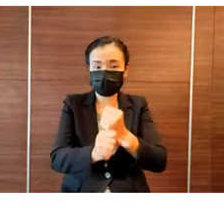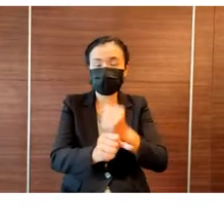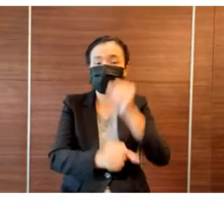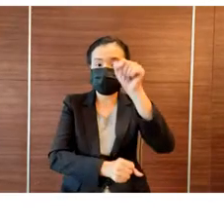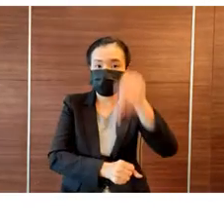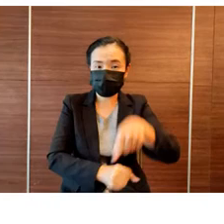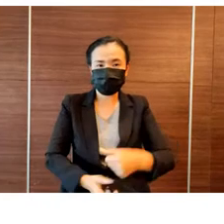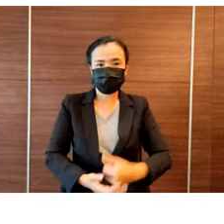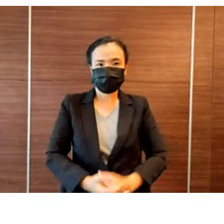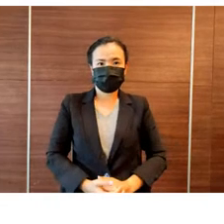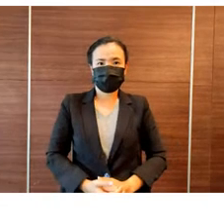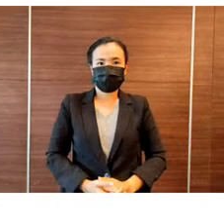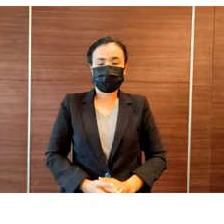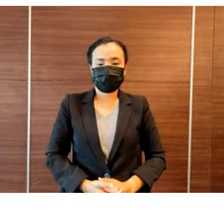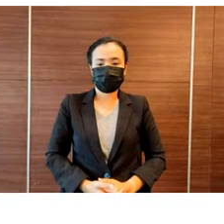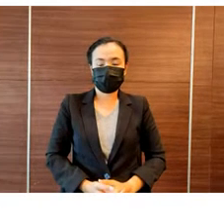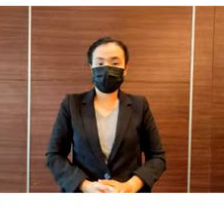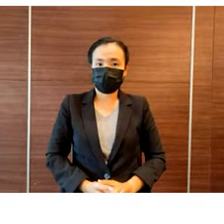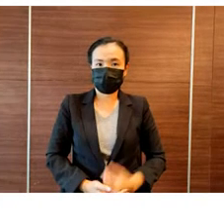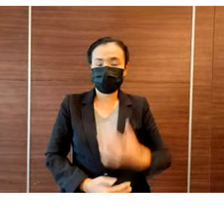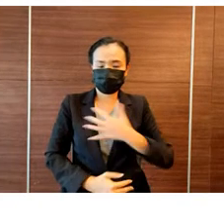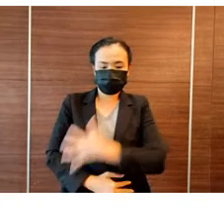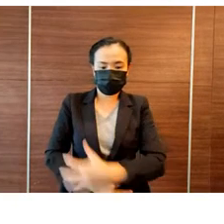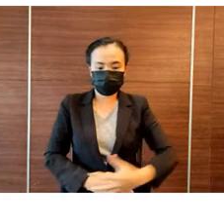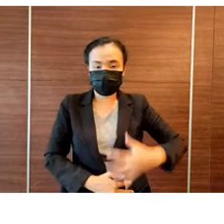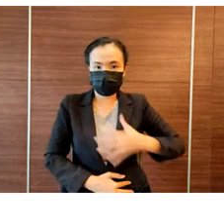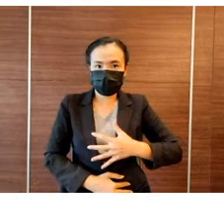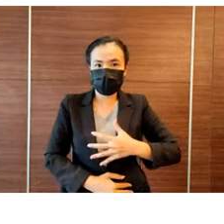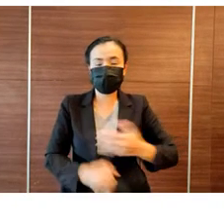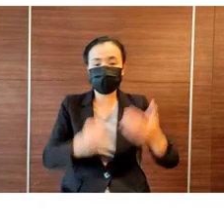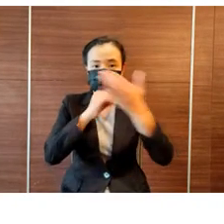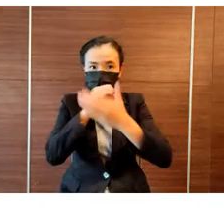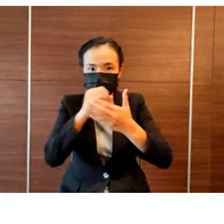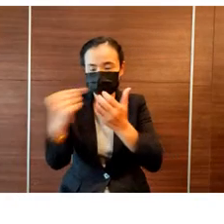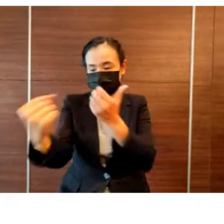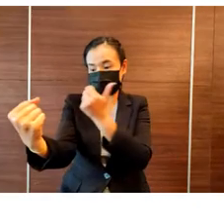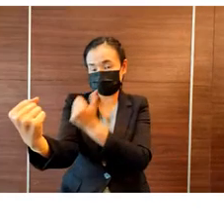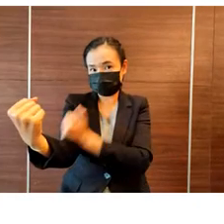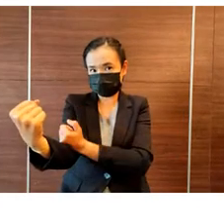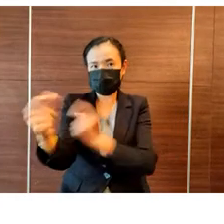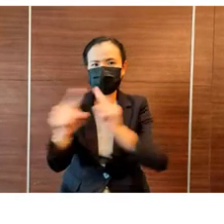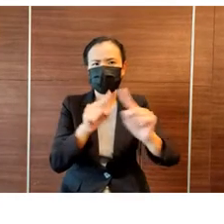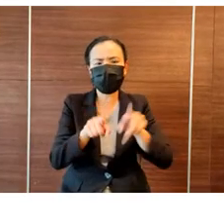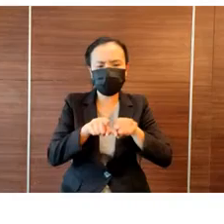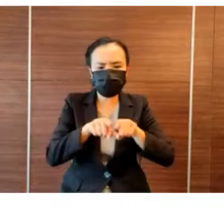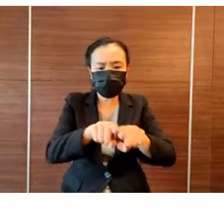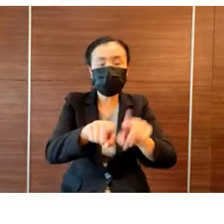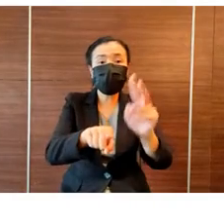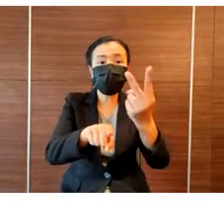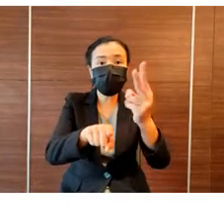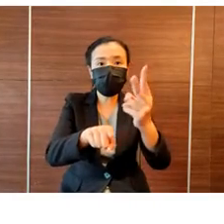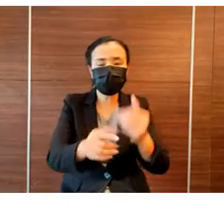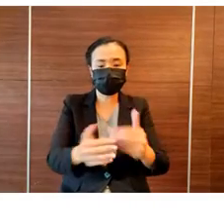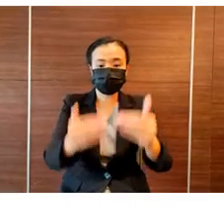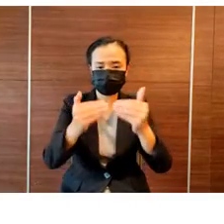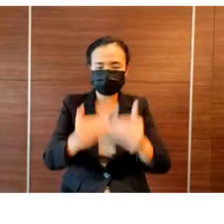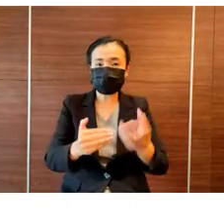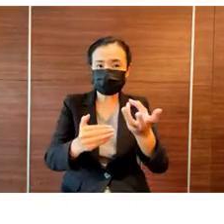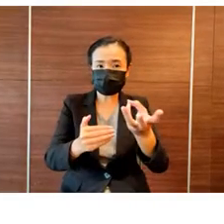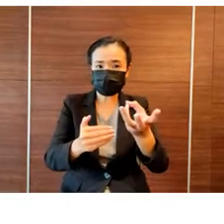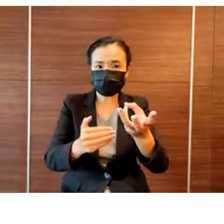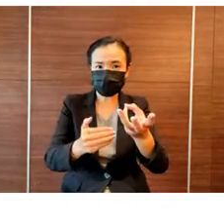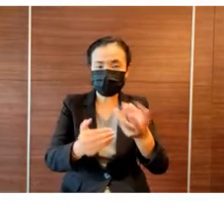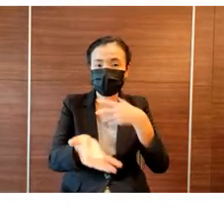คะแล้วก็เรื่องของ sexual health กับเรื่องของการเสพติดอาจจะต้องควบคู่ไปด้วยกันนะคะก็ขยับมาอีกนิดนึงพอดีฟั